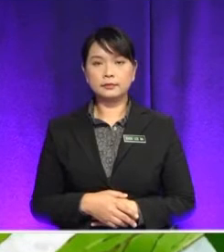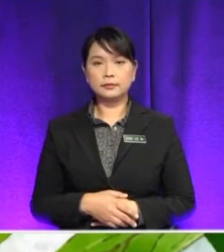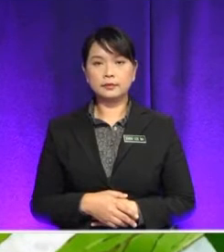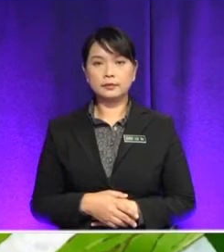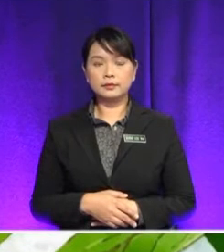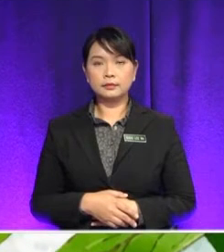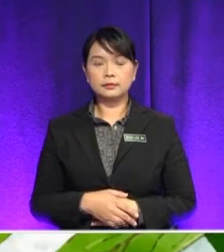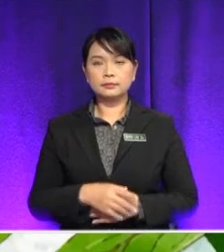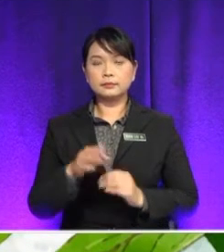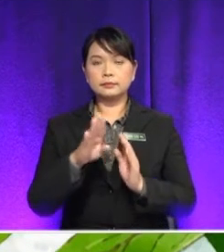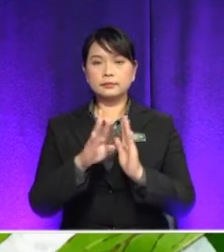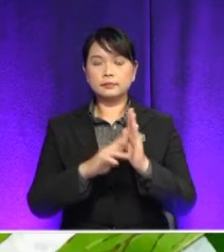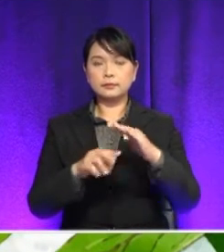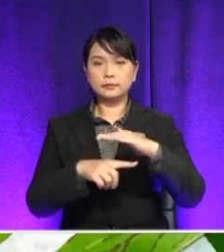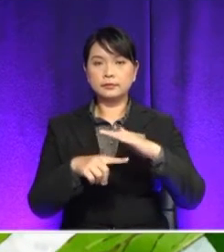sekarang